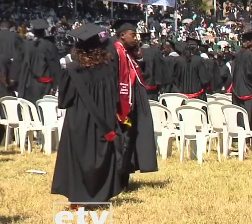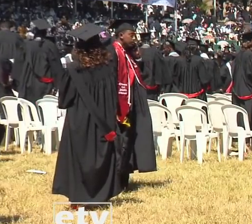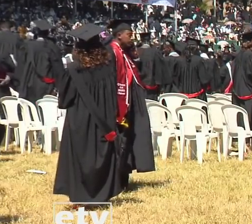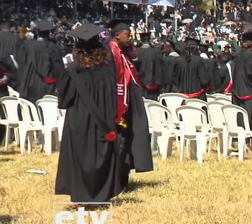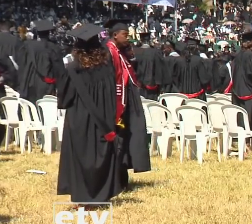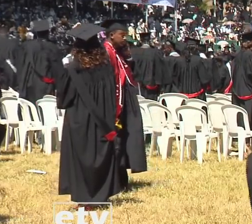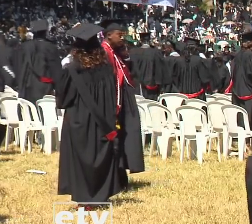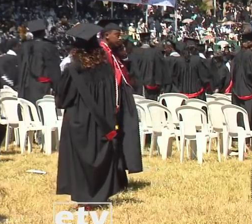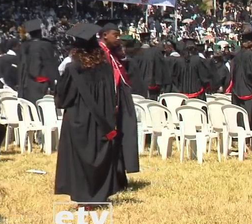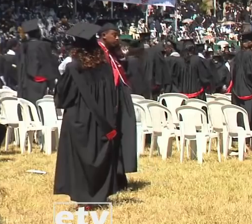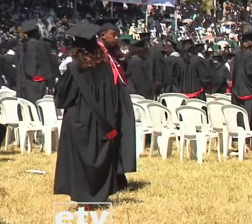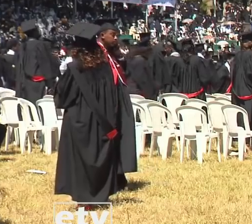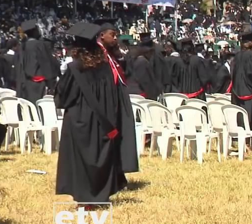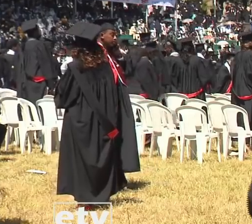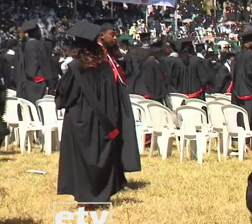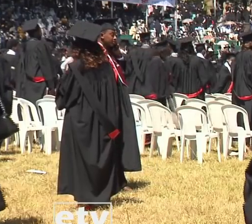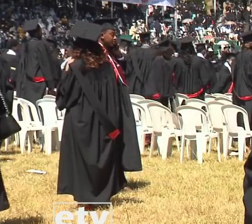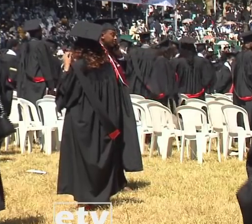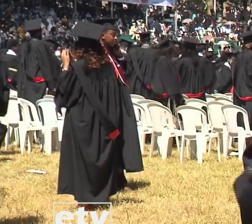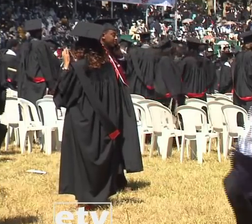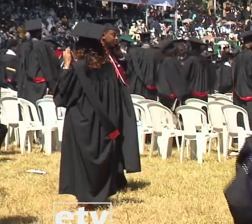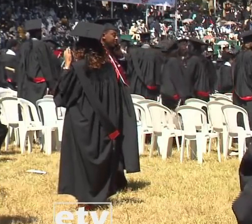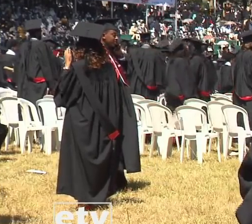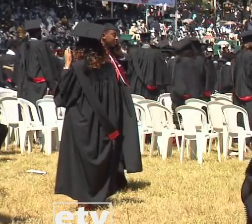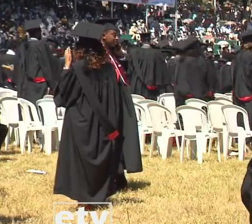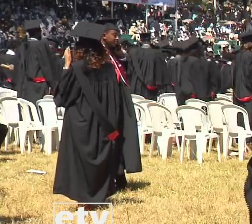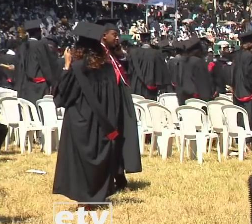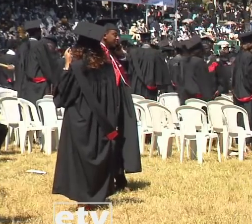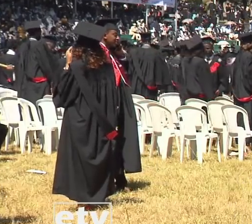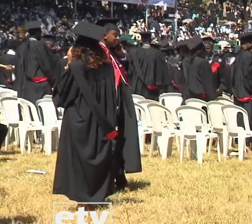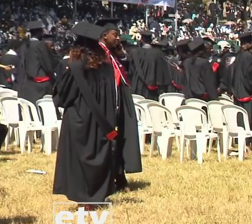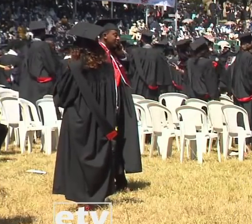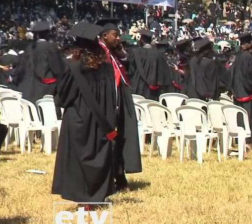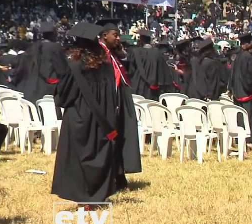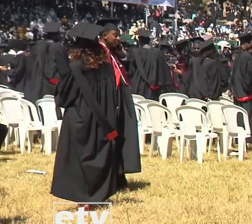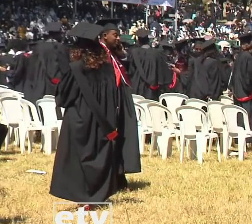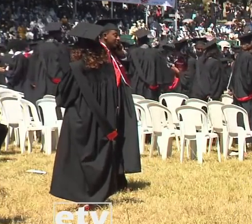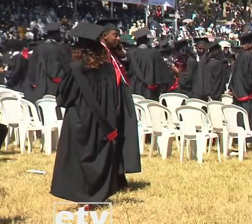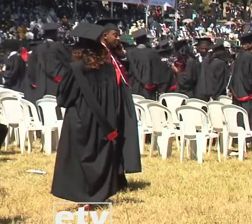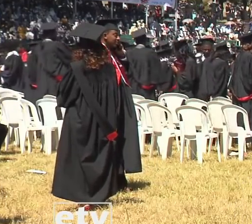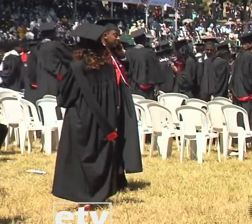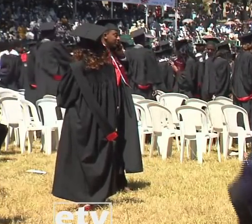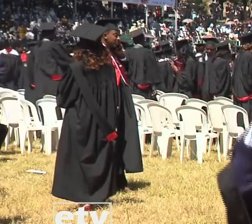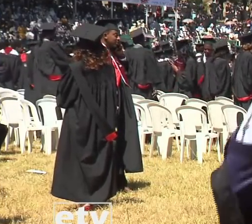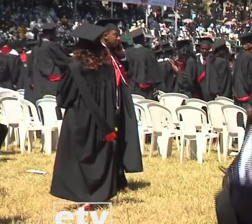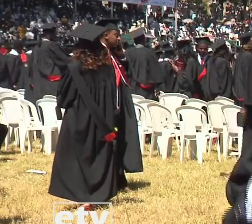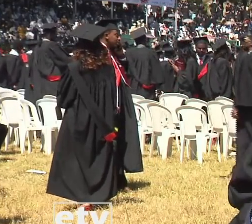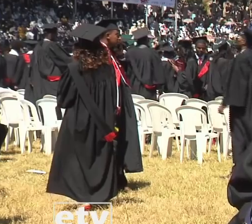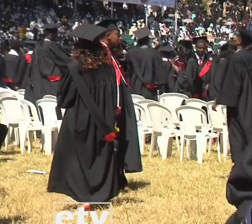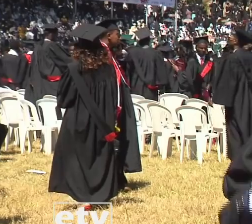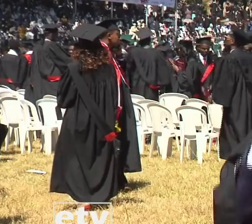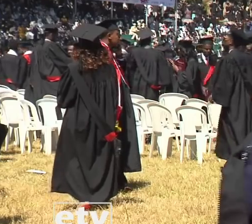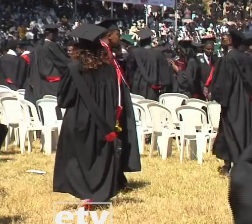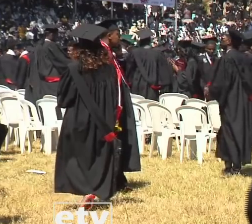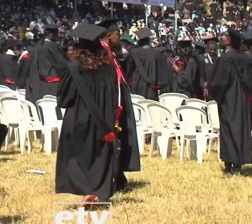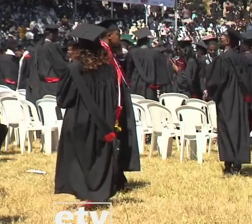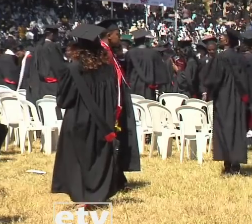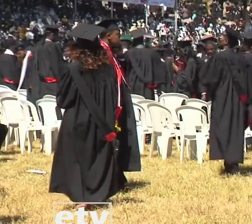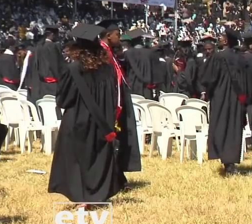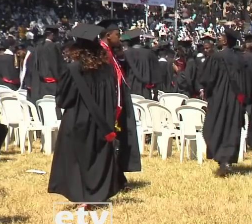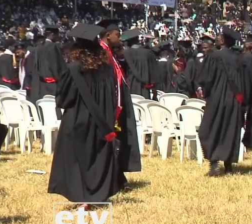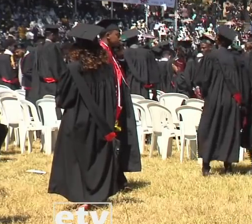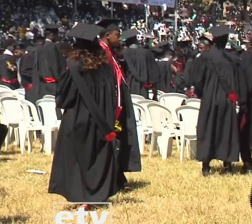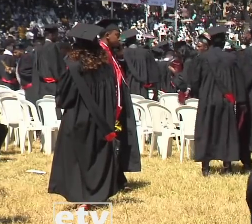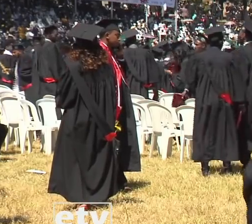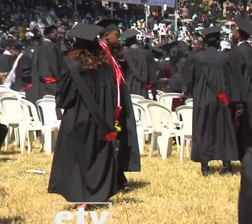ደግሞ በአዲስ አበባ ዩኒቨርስቲ ውስጥ ያሉ ማህበረሰቦች ሰራተኞች መምራኖች